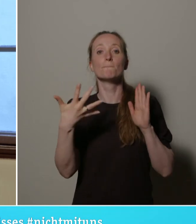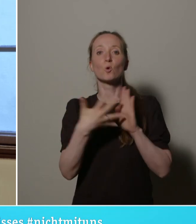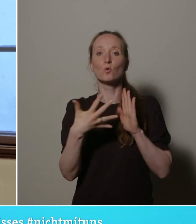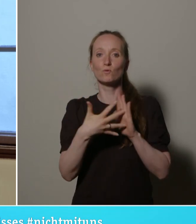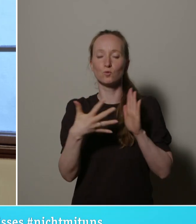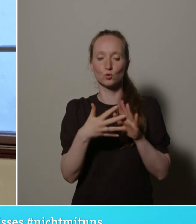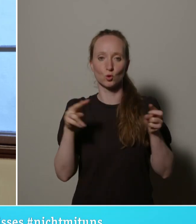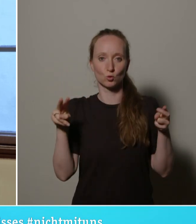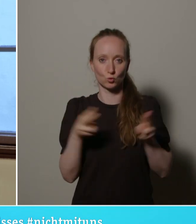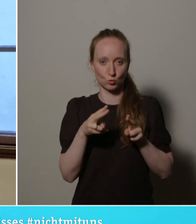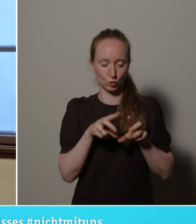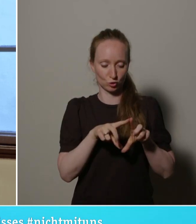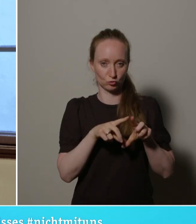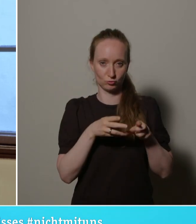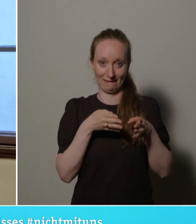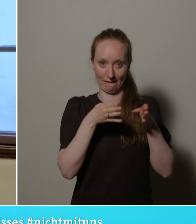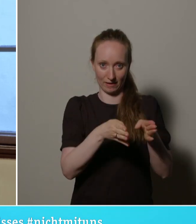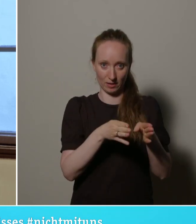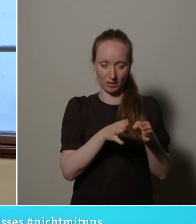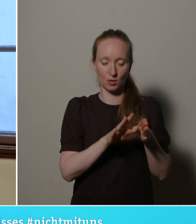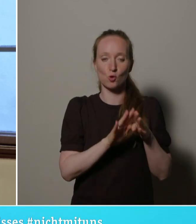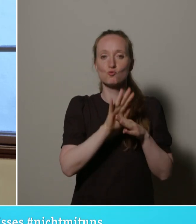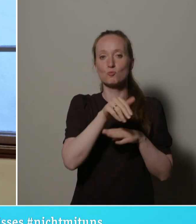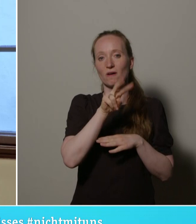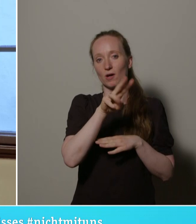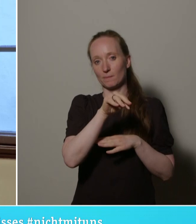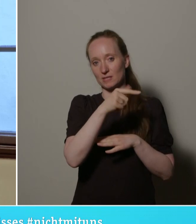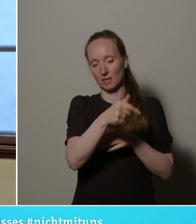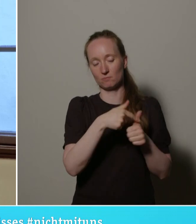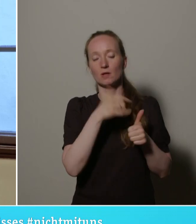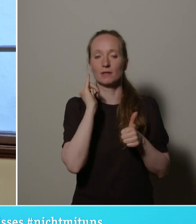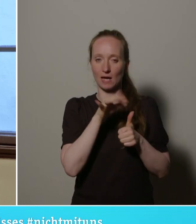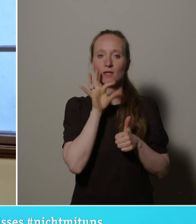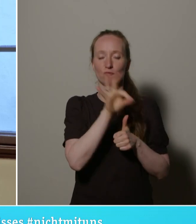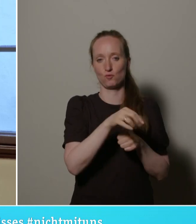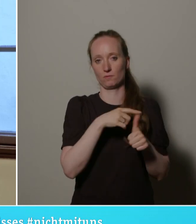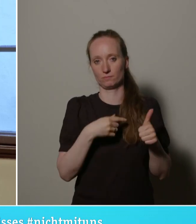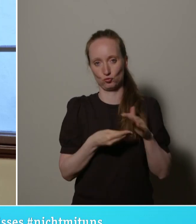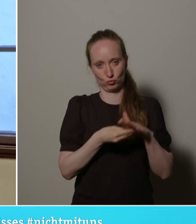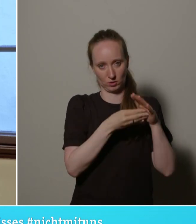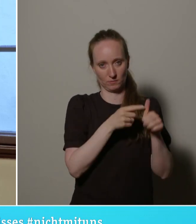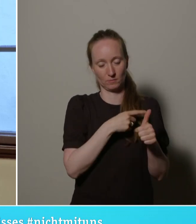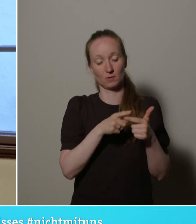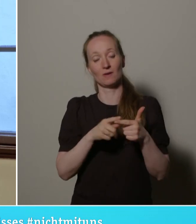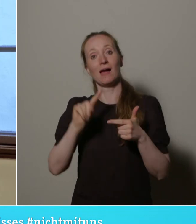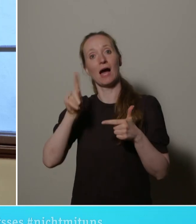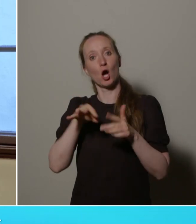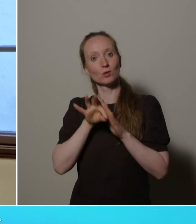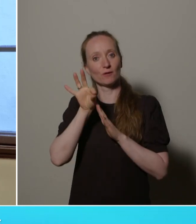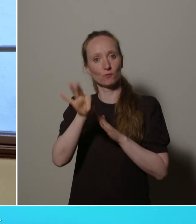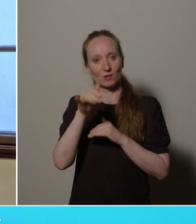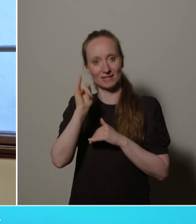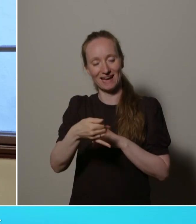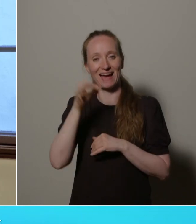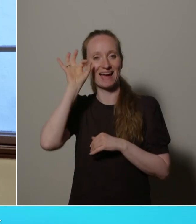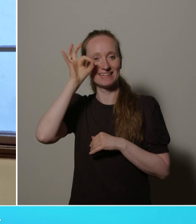Prüfung Kurzstrecke über den VMT. Wir stimmen zu, dass jener Bonus im gleichen Umfang ausgezahlt